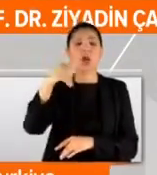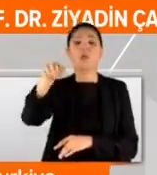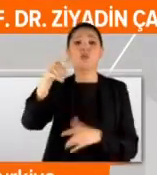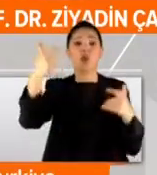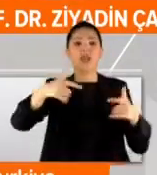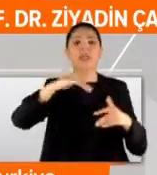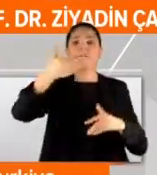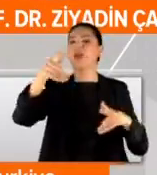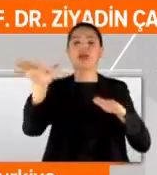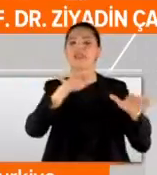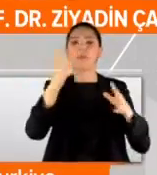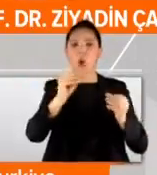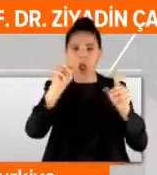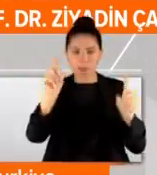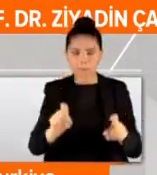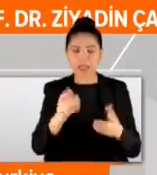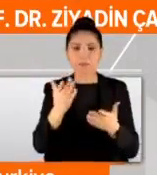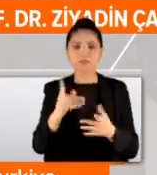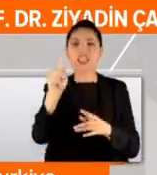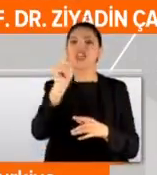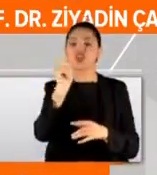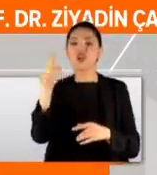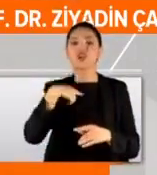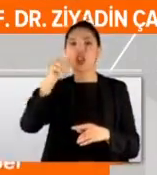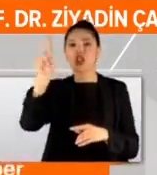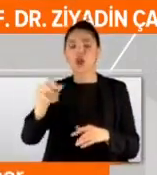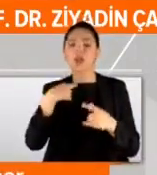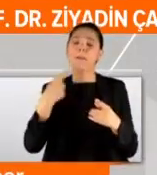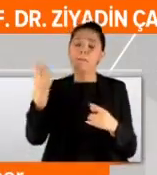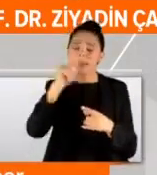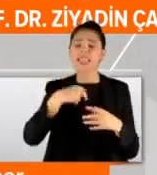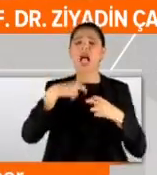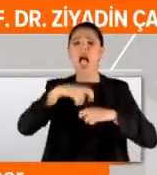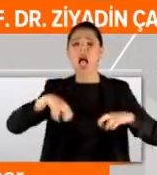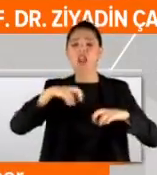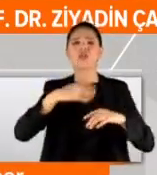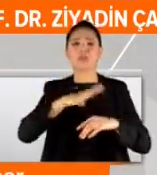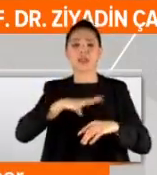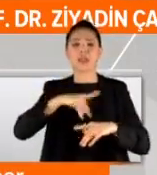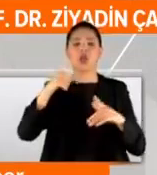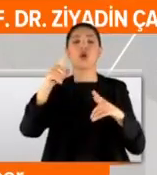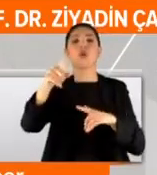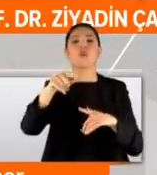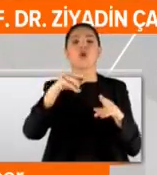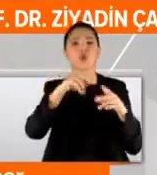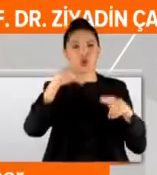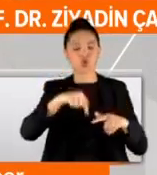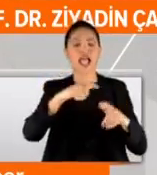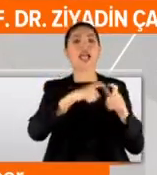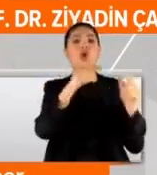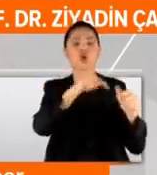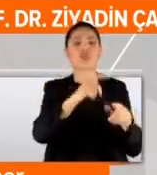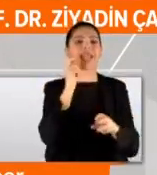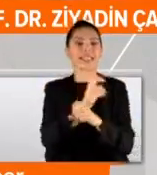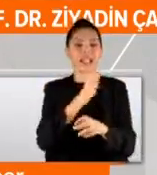deprem bekliyor musunuz? Hani Işıl biraz önce sordu ama biraz daha açmak istiyorum. Kuzeyi ve güneyi tehlikede dediniz. Daha içeriye